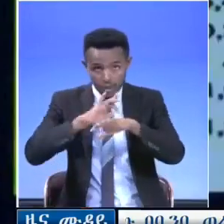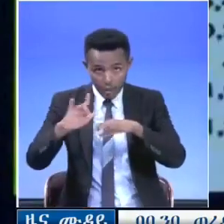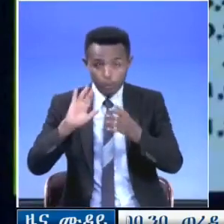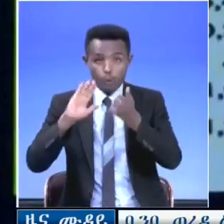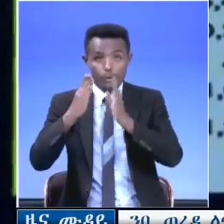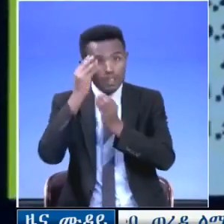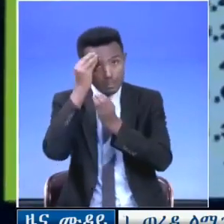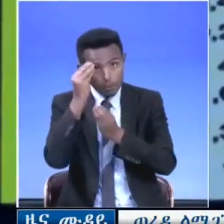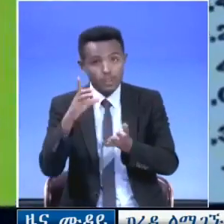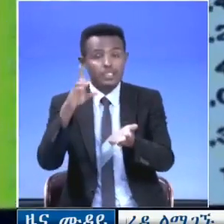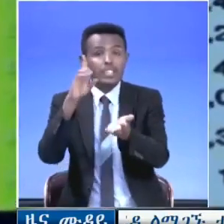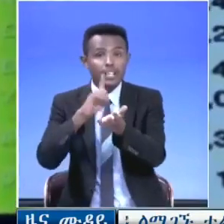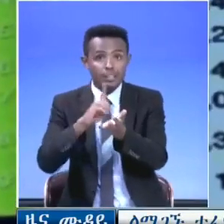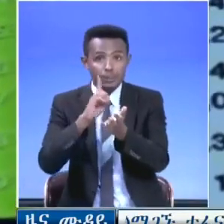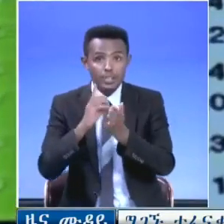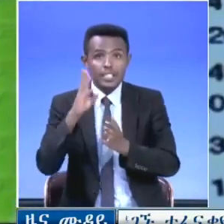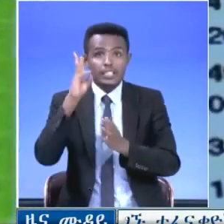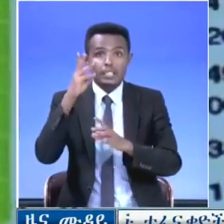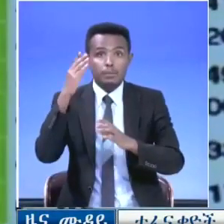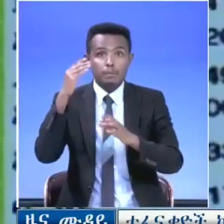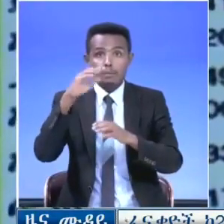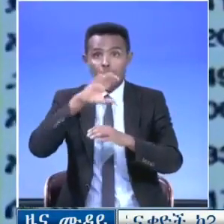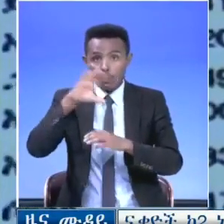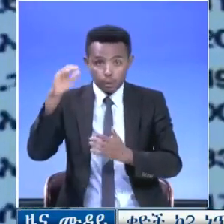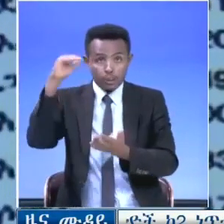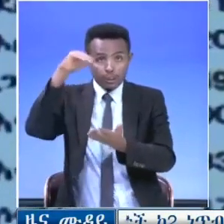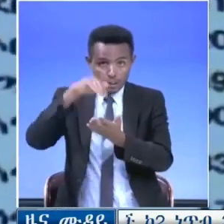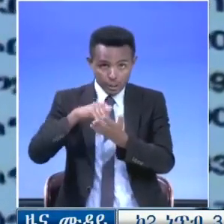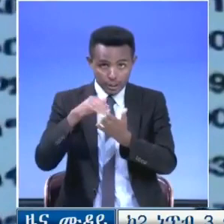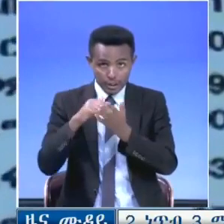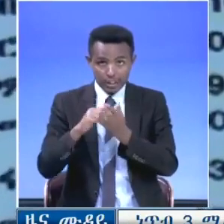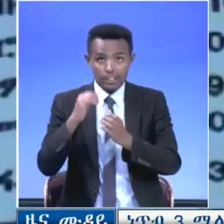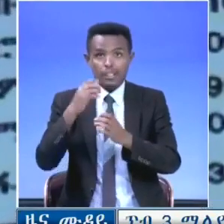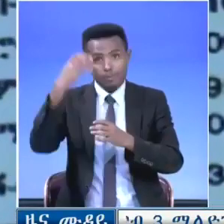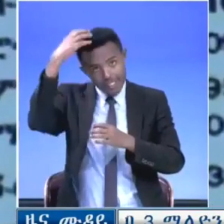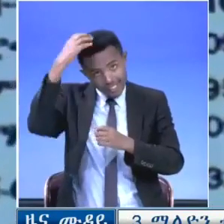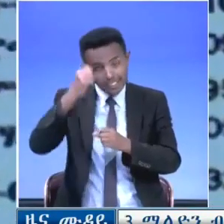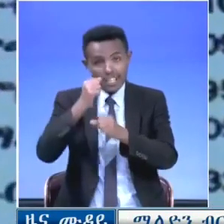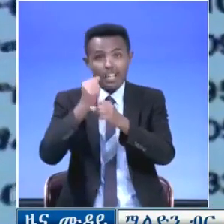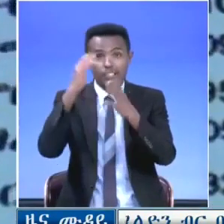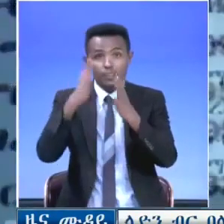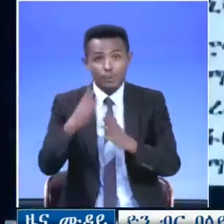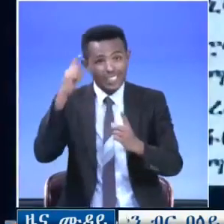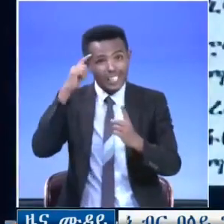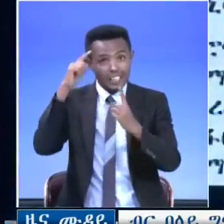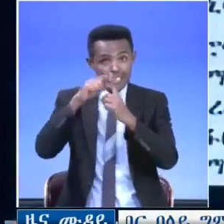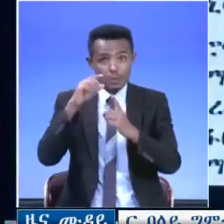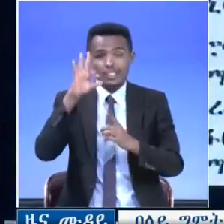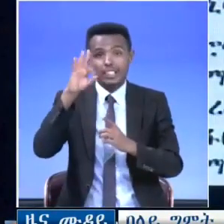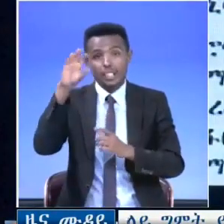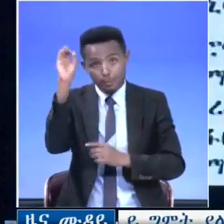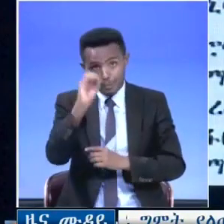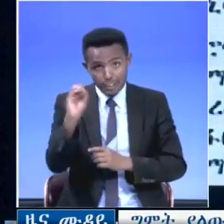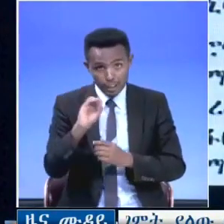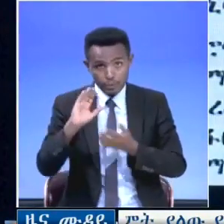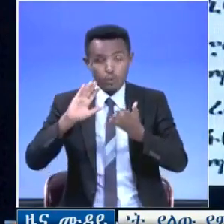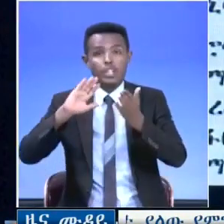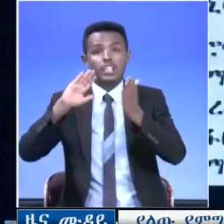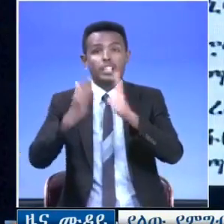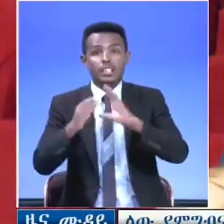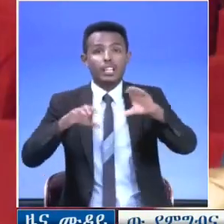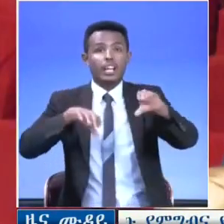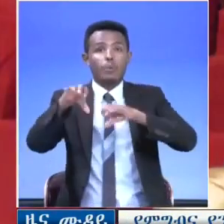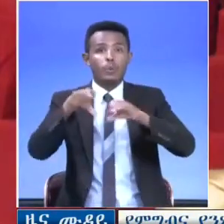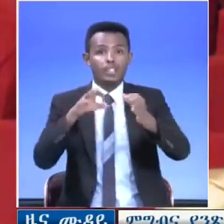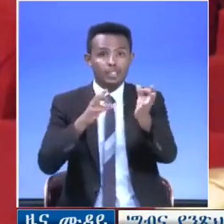ዳይሬክተሩ በግማሽ ዓመቱ 600 ሺህ የመንግስት ሰራተኞች የሀብት ምዝገባ ያከናውናሉ ተብሎ ከታቀደው 90% ያክሉ እንደተከናወነ